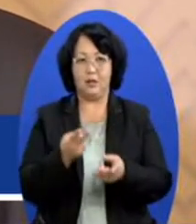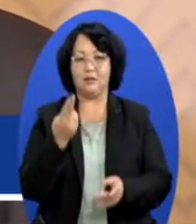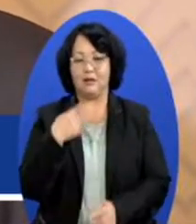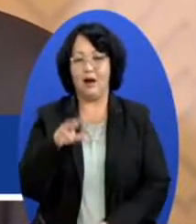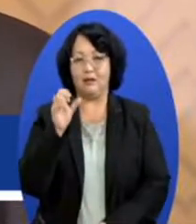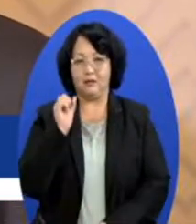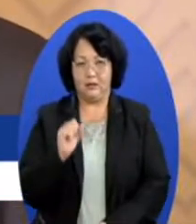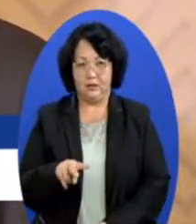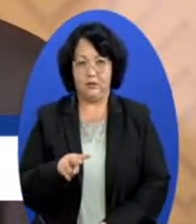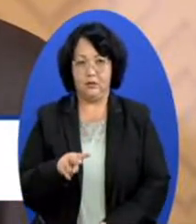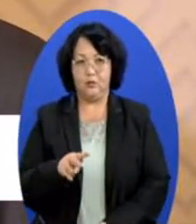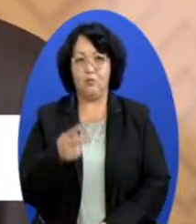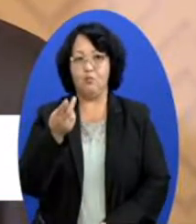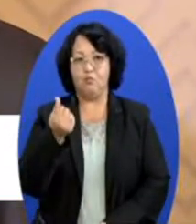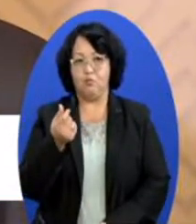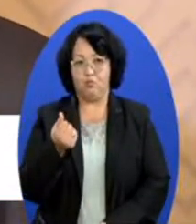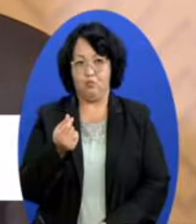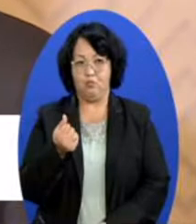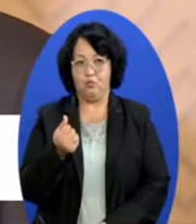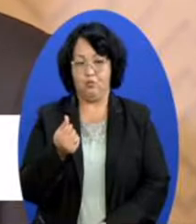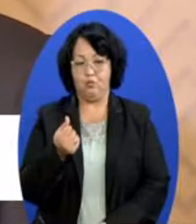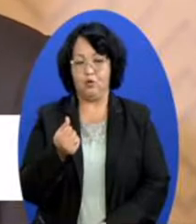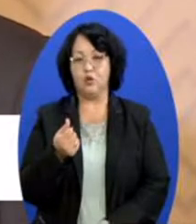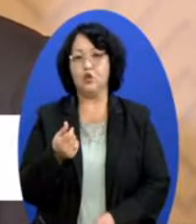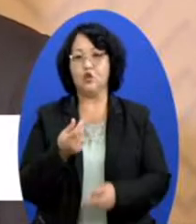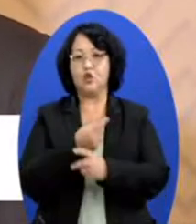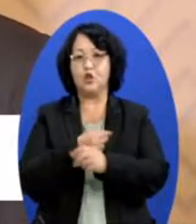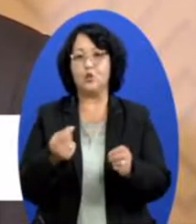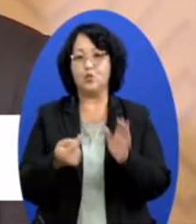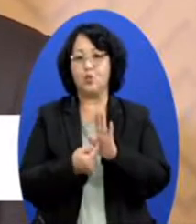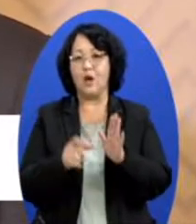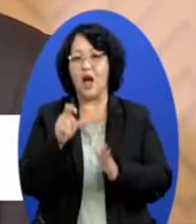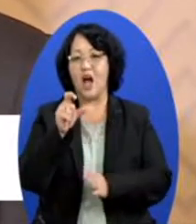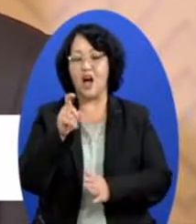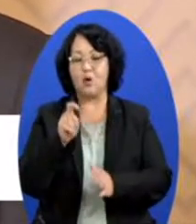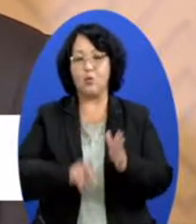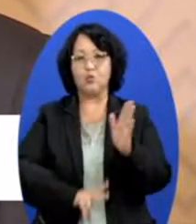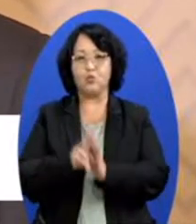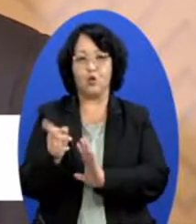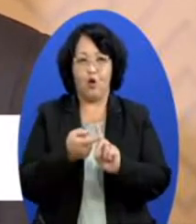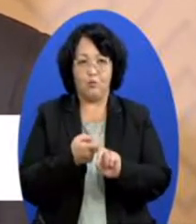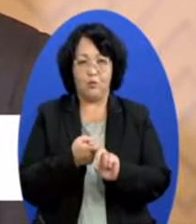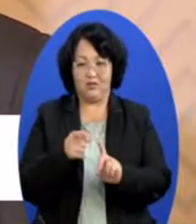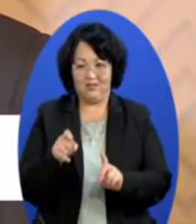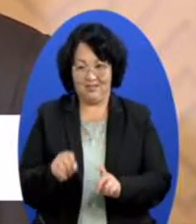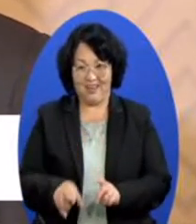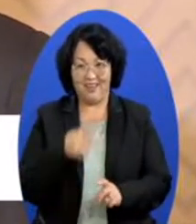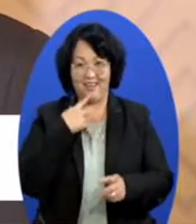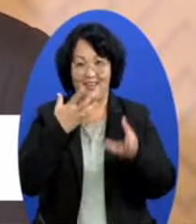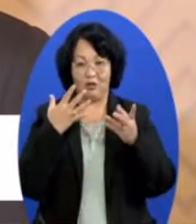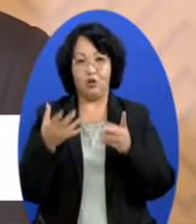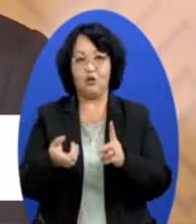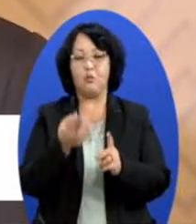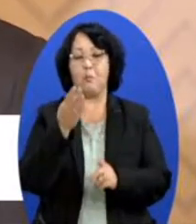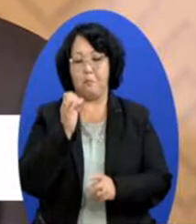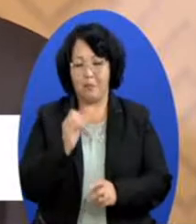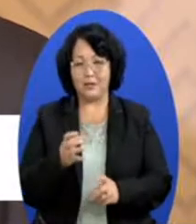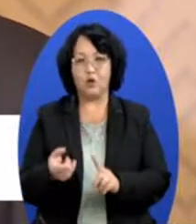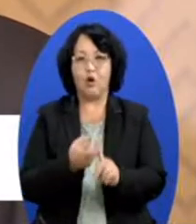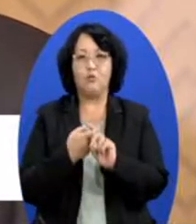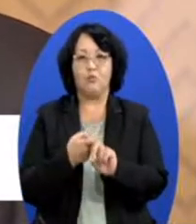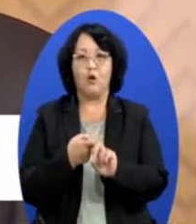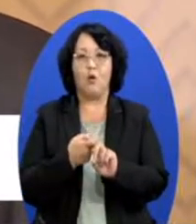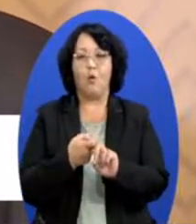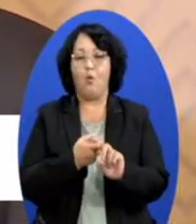даатгалын мөнгөтэй чөлөөт их үсрэлтэй холбоотой бас асуудлууд байсан. Энтэй бас тодорхой хэмжээгээр уялдаатай. За